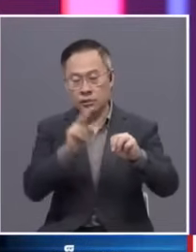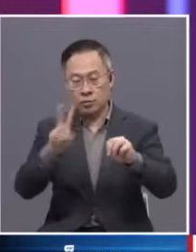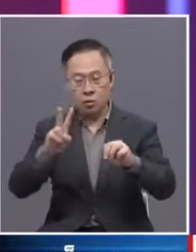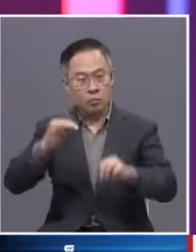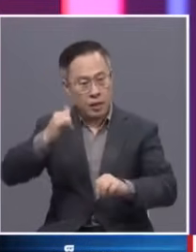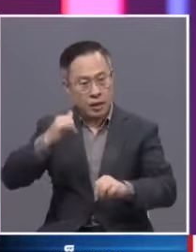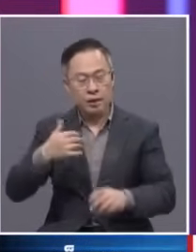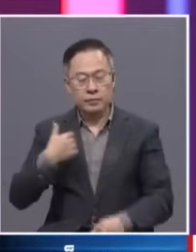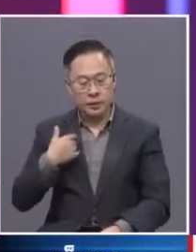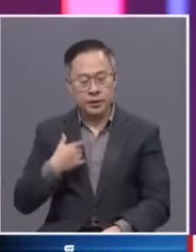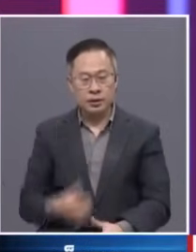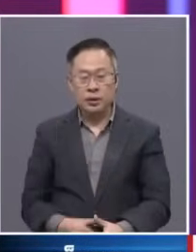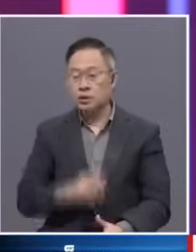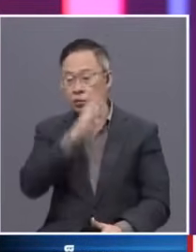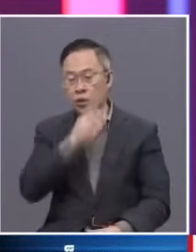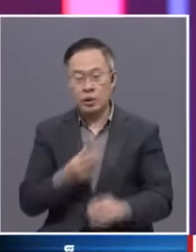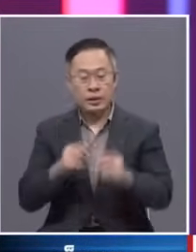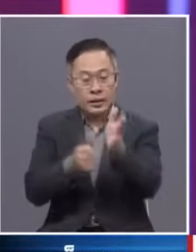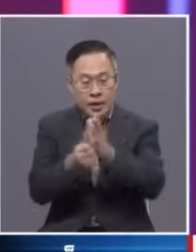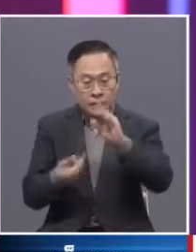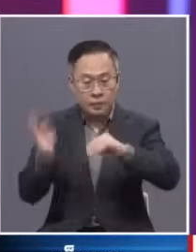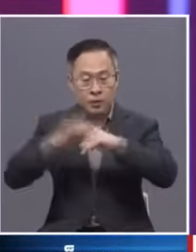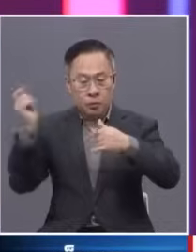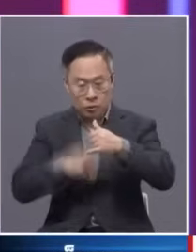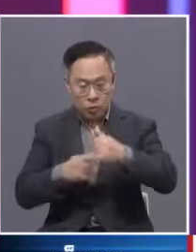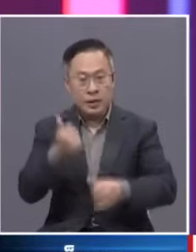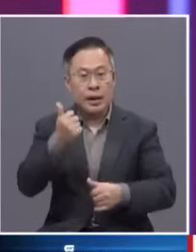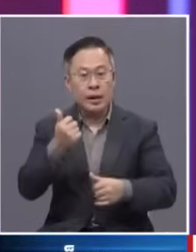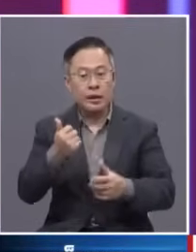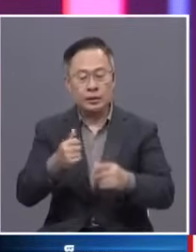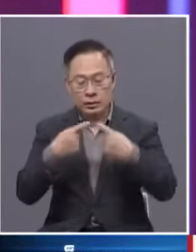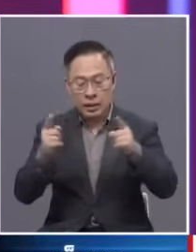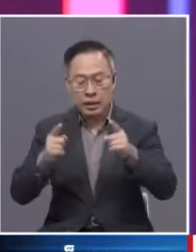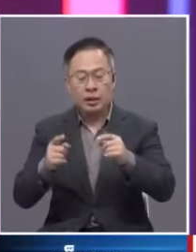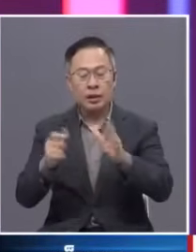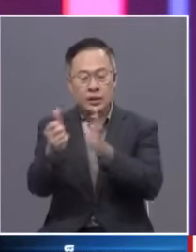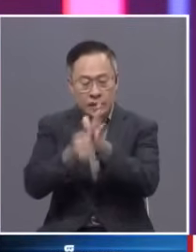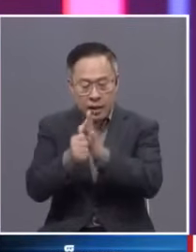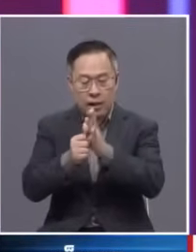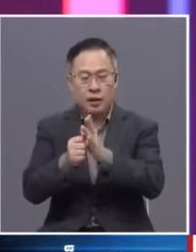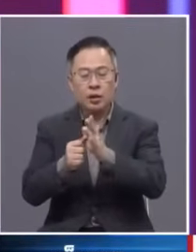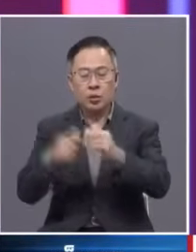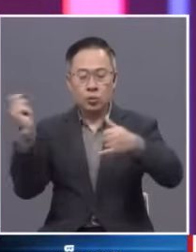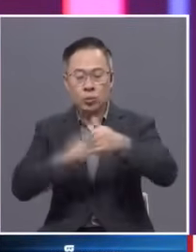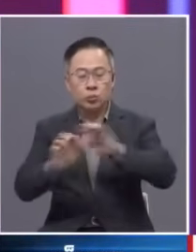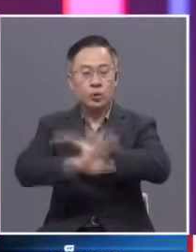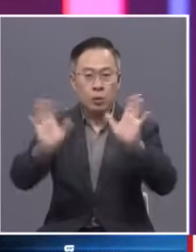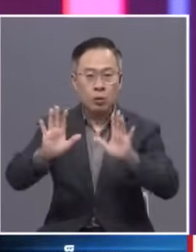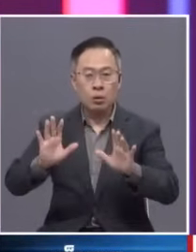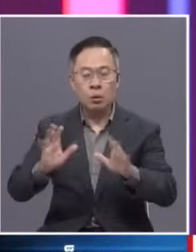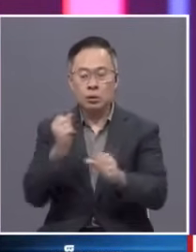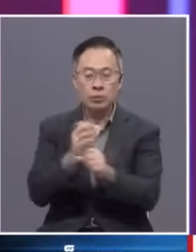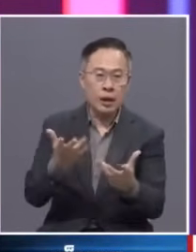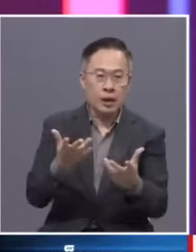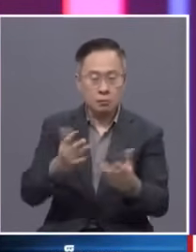ลเลยก็ได้สมมุติจะแก้เพิ่มโทษอะไรแบบนี้ขณะเดียวกันข้อวินิจฉัยที่เกี่ยวข้องกับการเข้าชื่อเสนอร่างแก้ไขมาตรา112